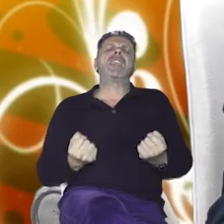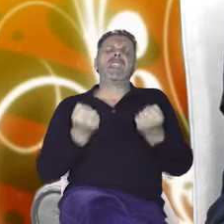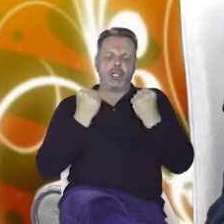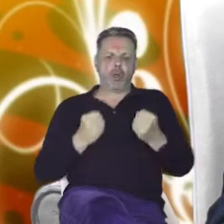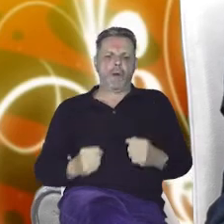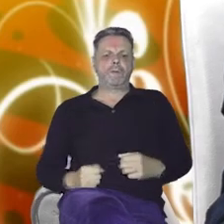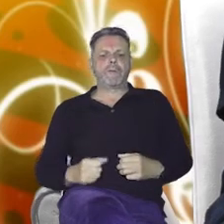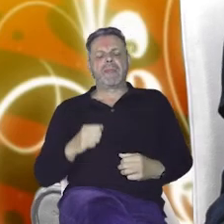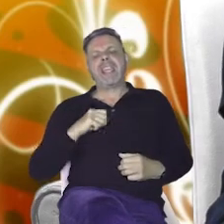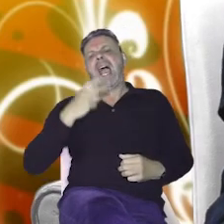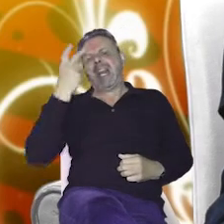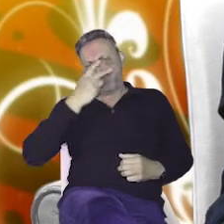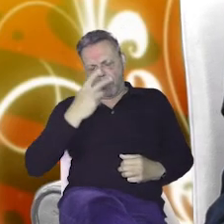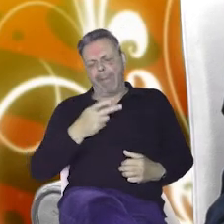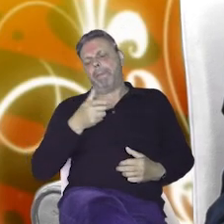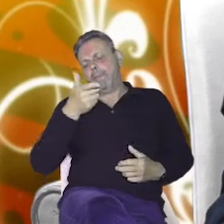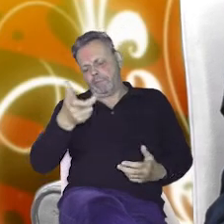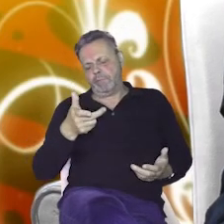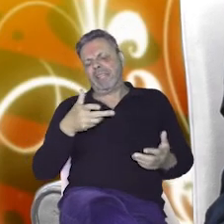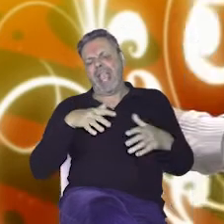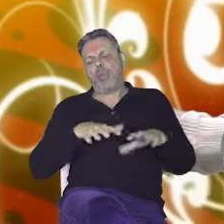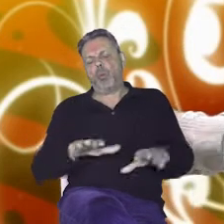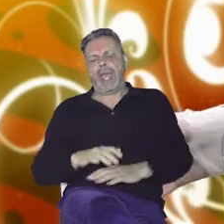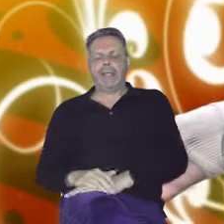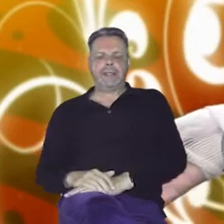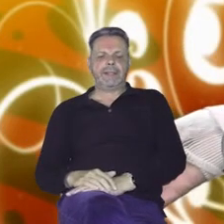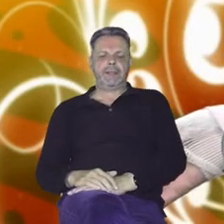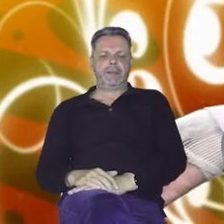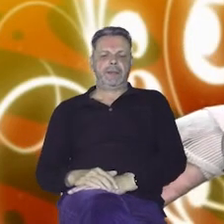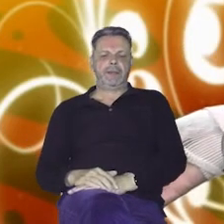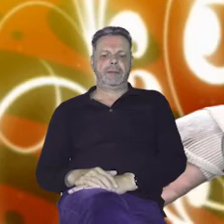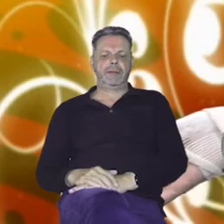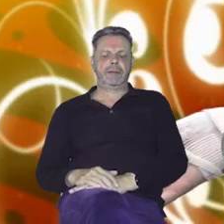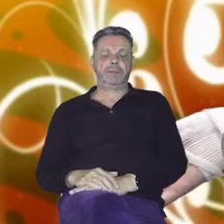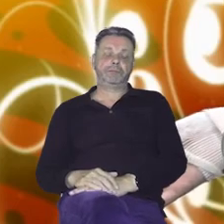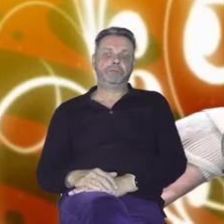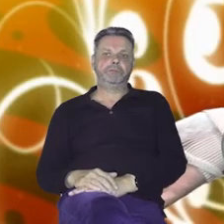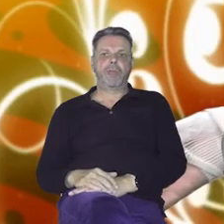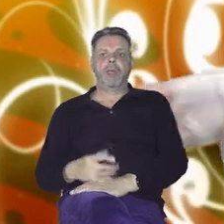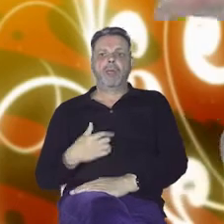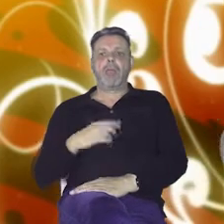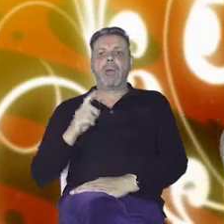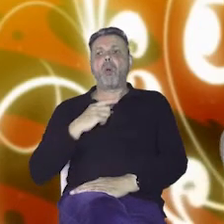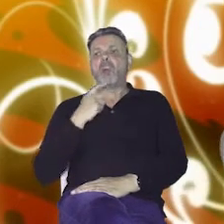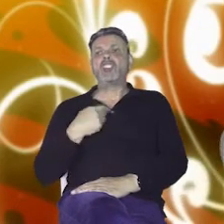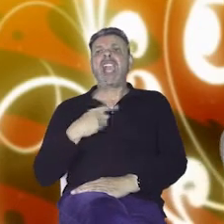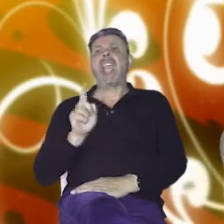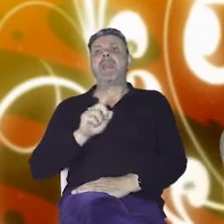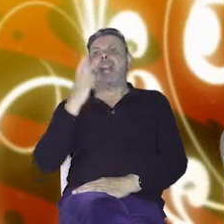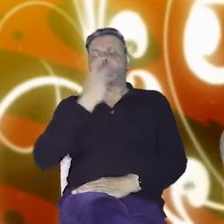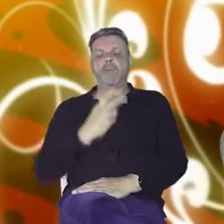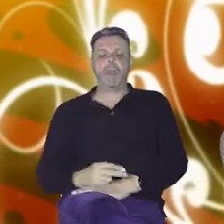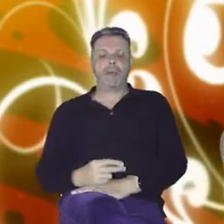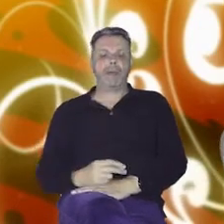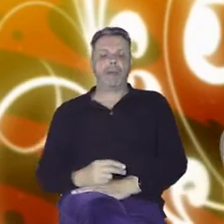I razumijem i njih, mislim. Pa mislim, ja vam mogu reći da ih ne razumijem. Da, ne razumijete jer, zašto se ne